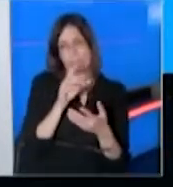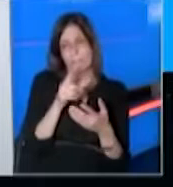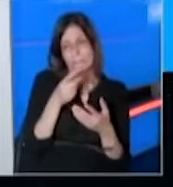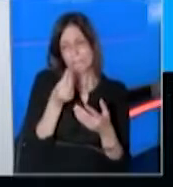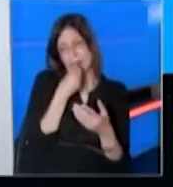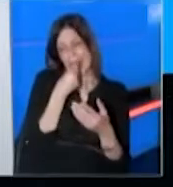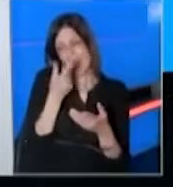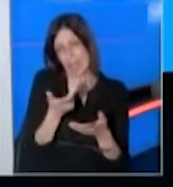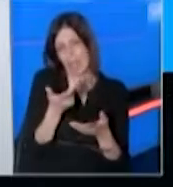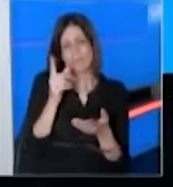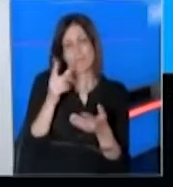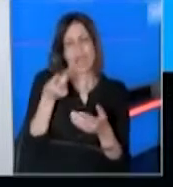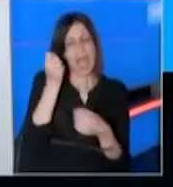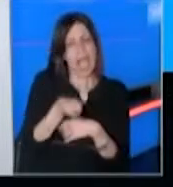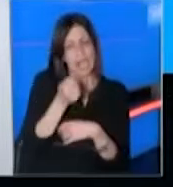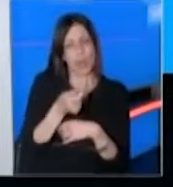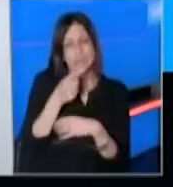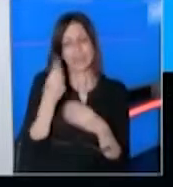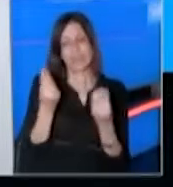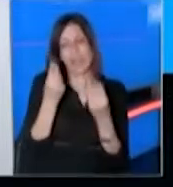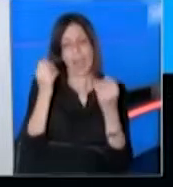לאכול, וחקלאות זה דבר מאוד בסיסי.